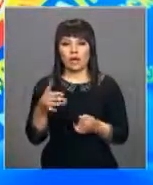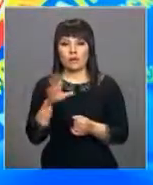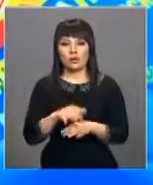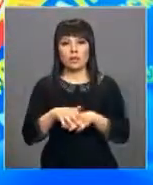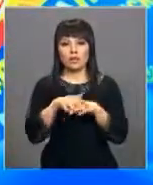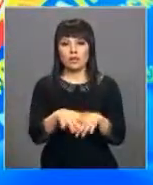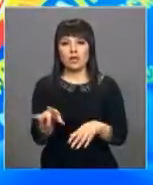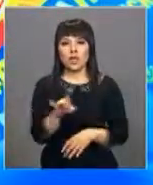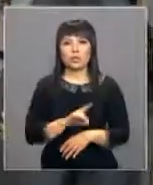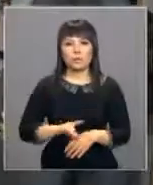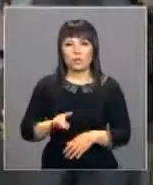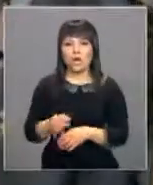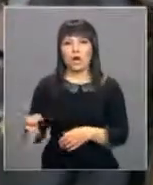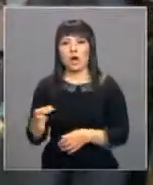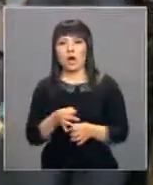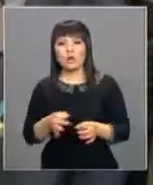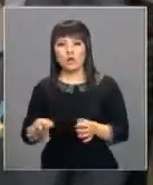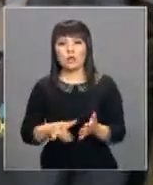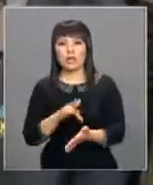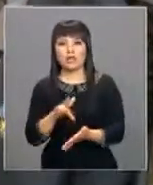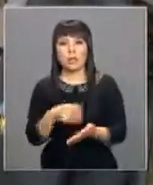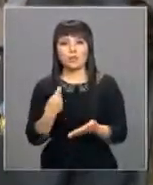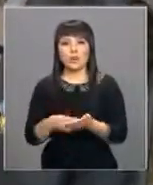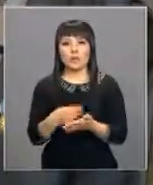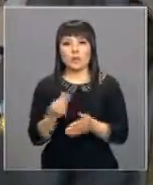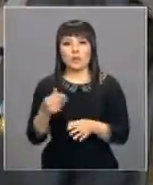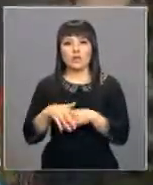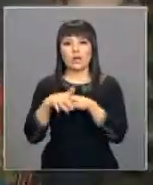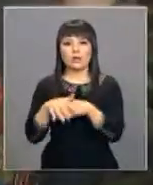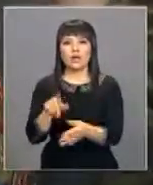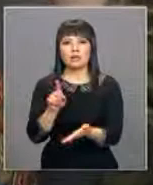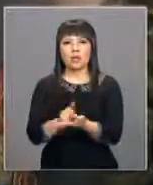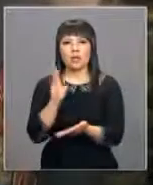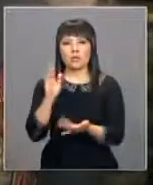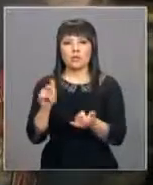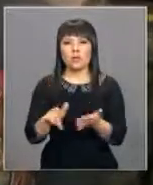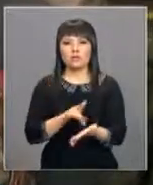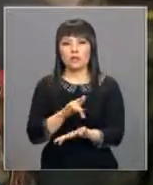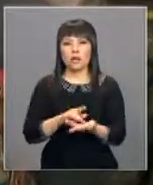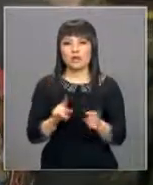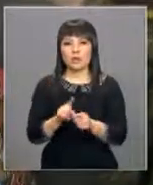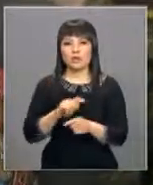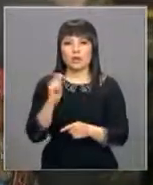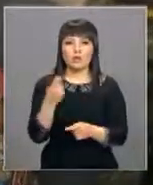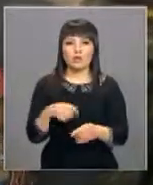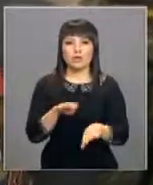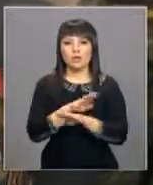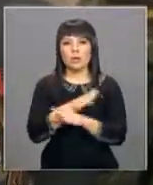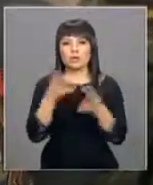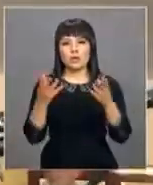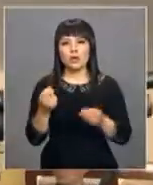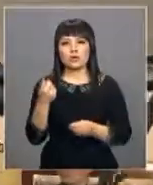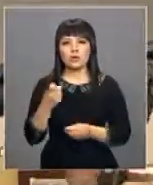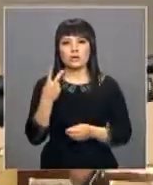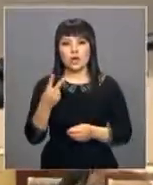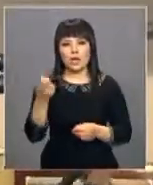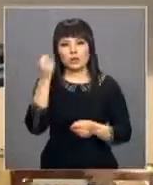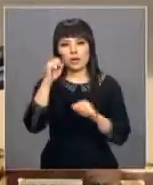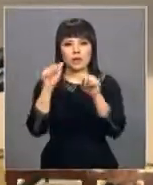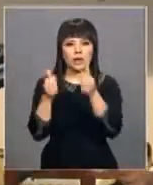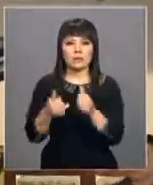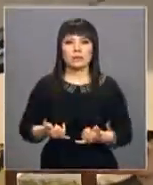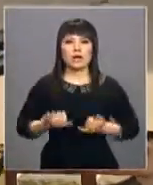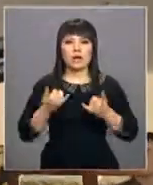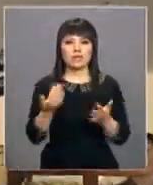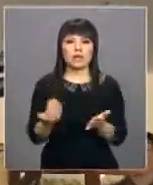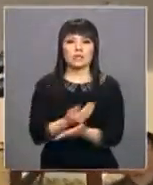қалғаны республика, аудан және қала бюджетінен бөлінеді. Облыстағы ардагерлермен соғыста қаза тапқандарға арналған 102 мемориалдық кешен де